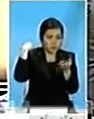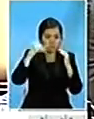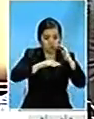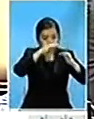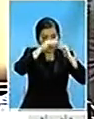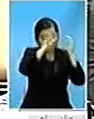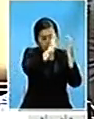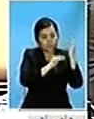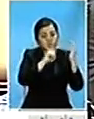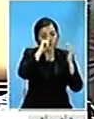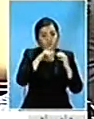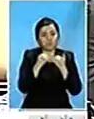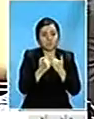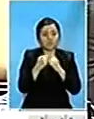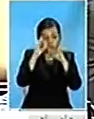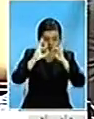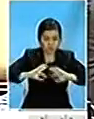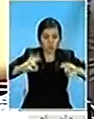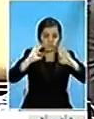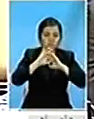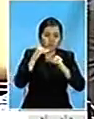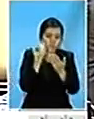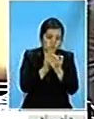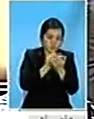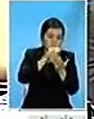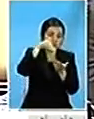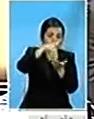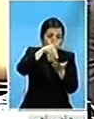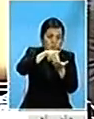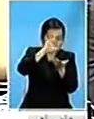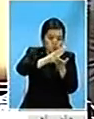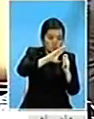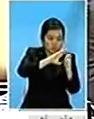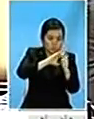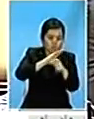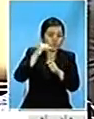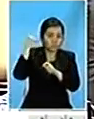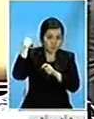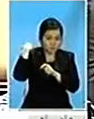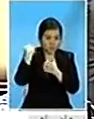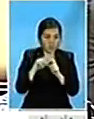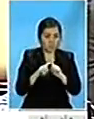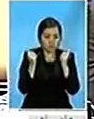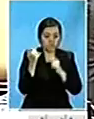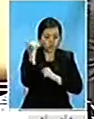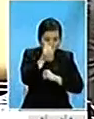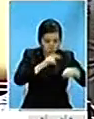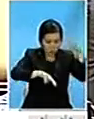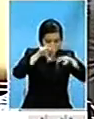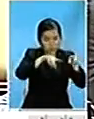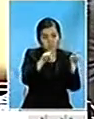าพต่างๆนั้นเป็นเรื่องที่ยังมีความต้องการอยู่อีกมากดังนั้นคณะรัฐมนตรีจึงได้มีการพิจารณาติดตามสถานการณ์ในใกล้ชิดนะครับ